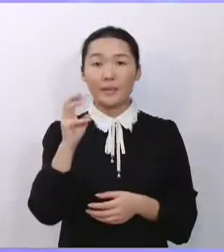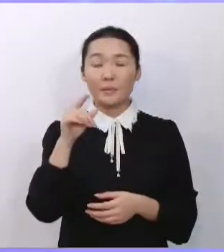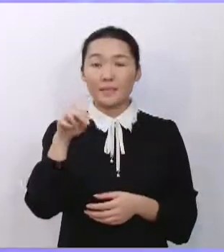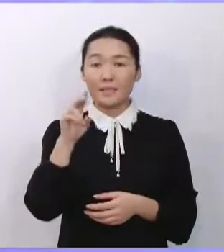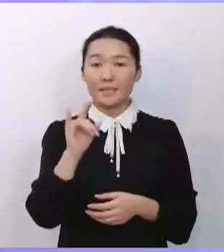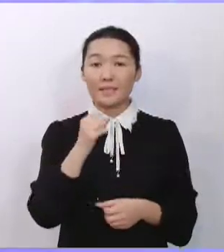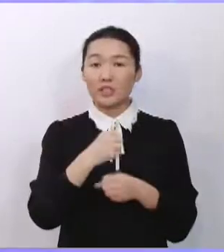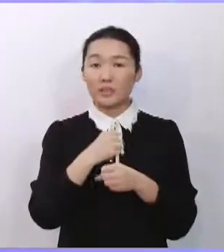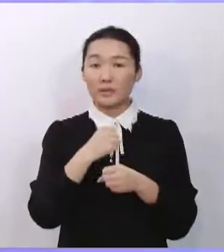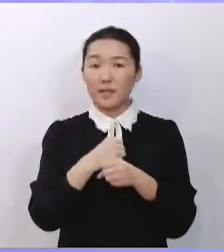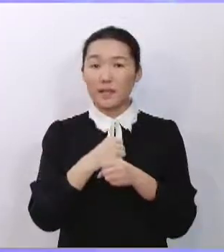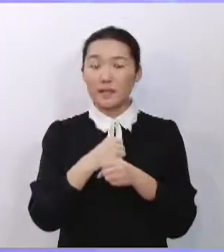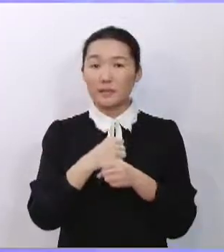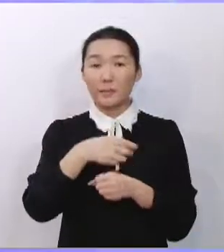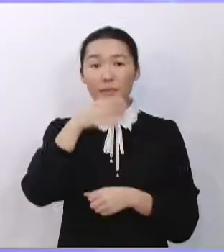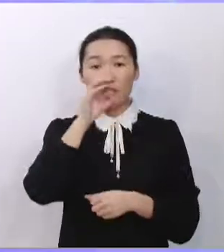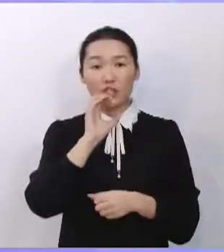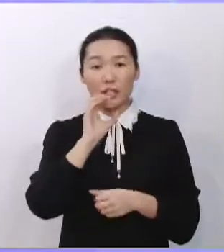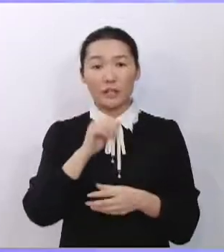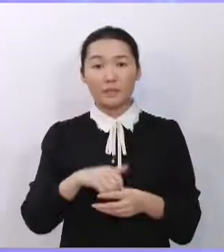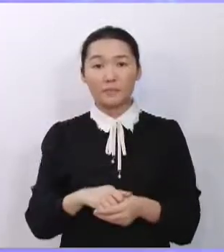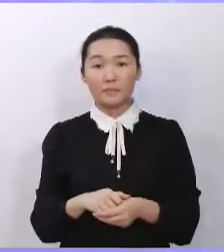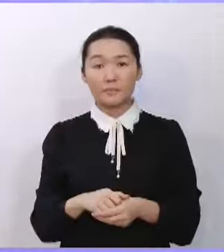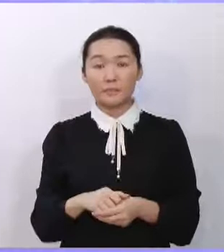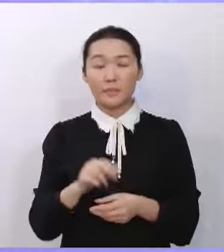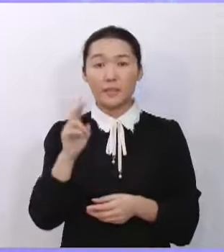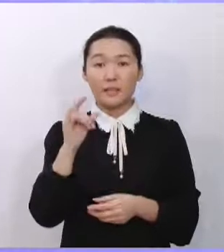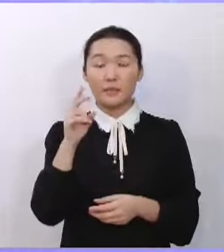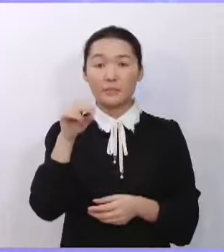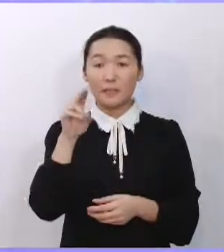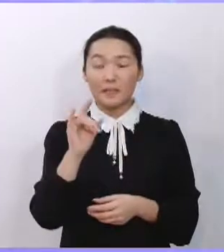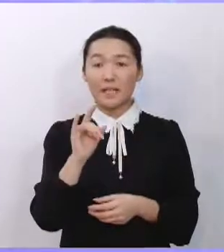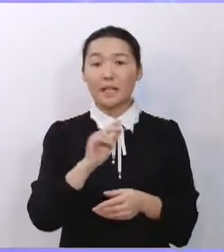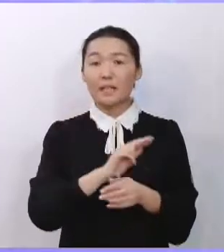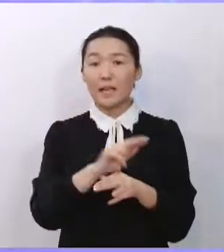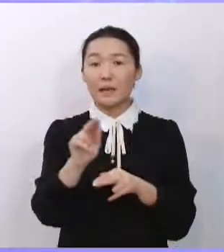жасайт. Ичет. Кымыз дарылайт.